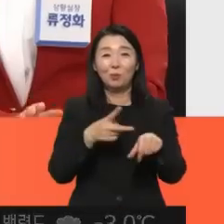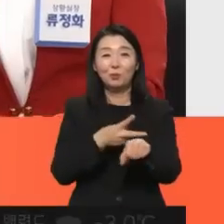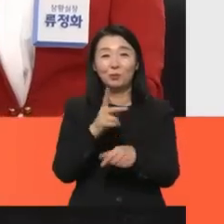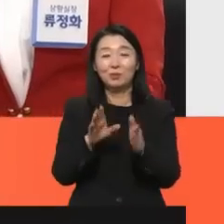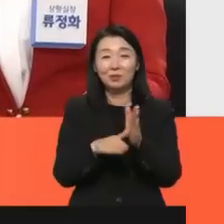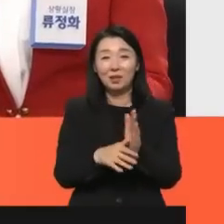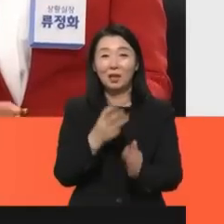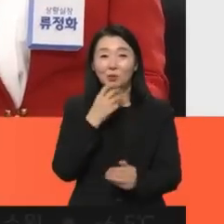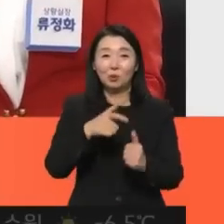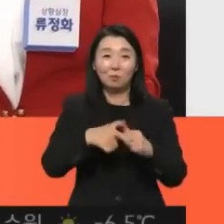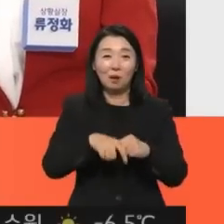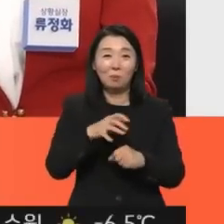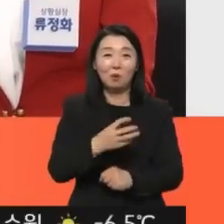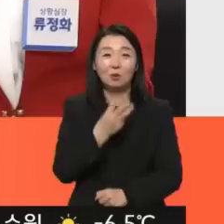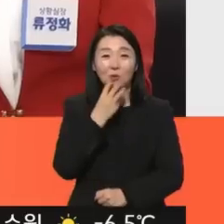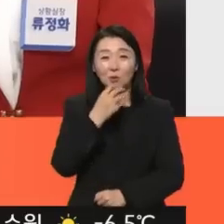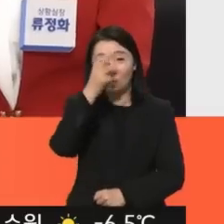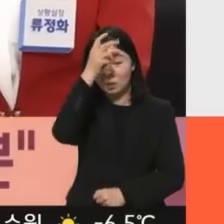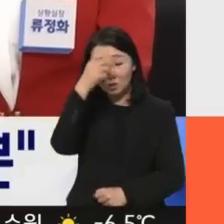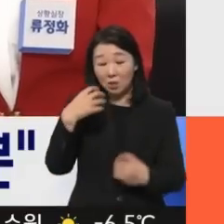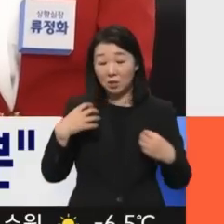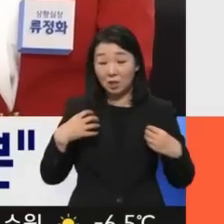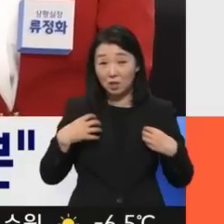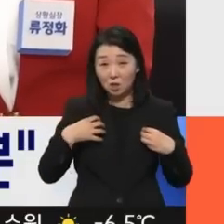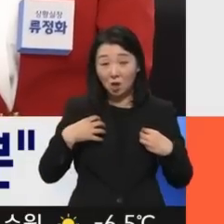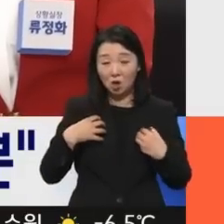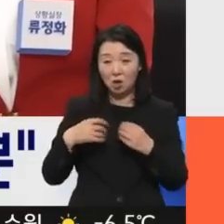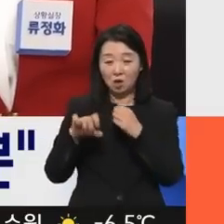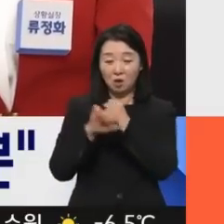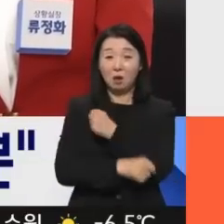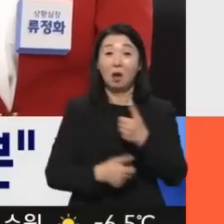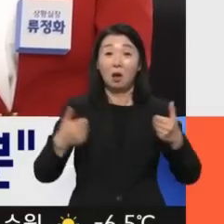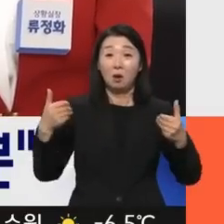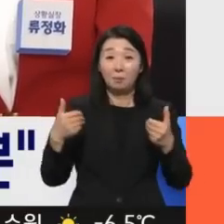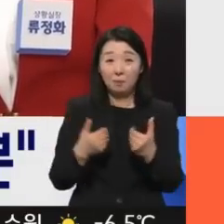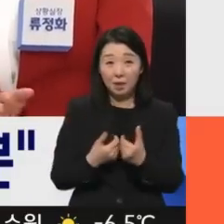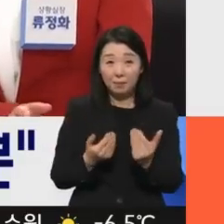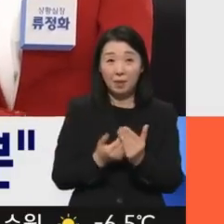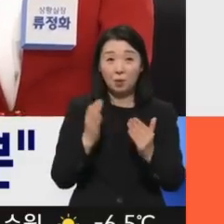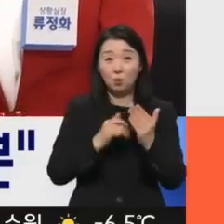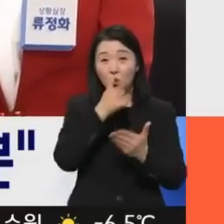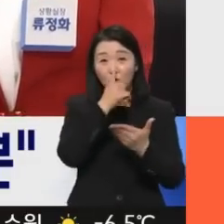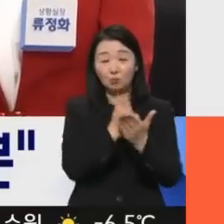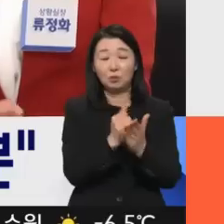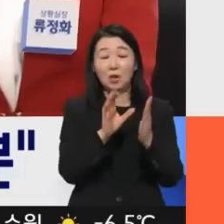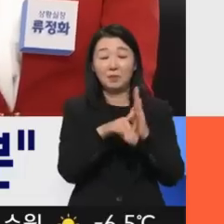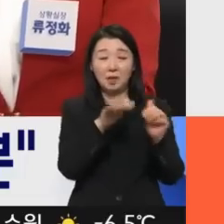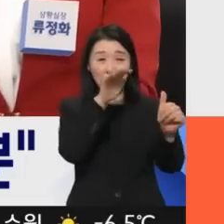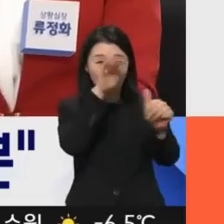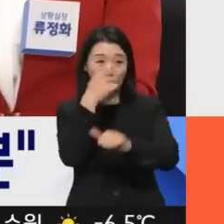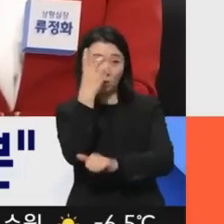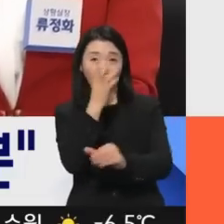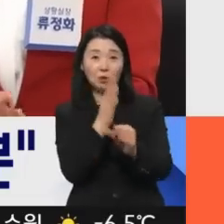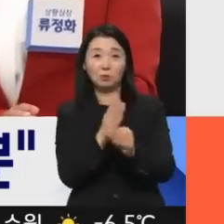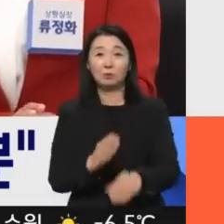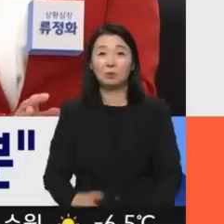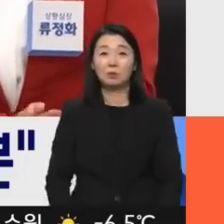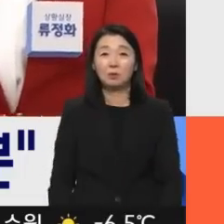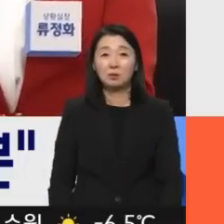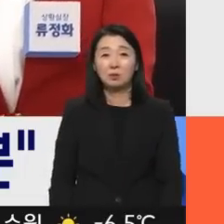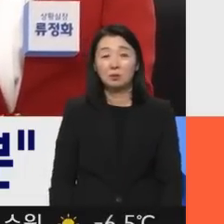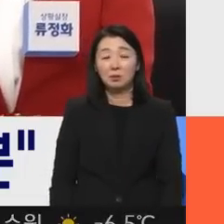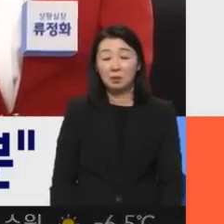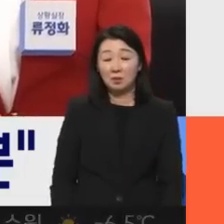서울 마포구의 서울경찰청 반부패 공공범죄수사대의 피고발인 신분으로 출석해서 조사를 받고 있습니다. 추석